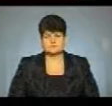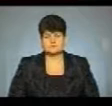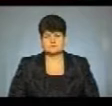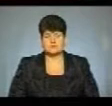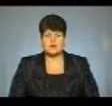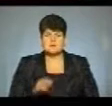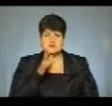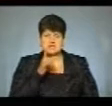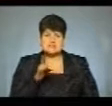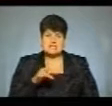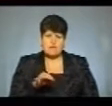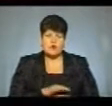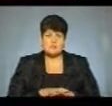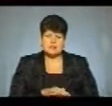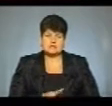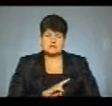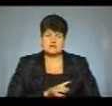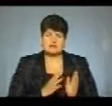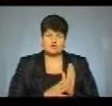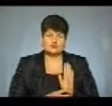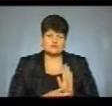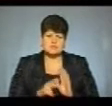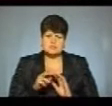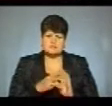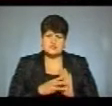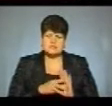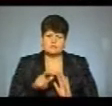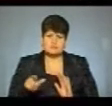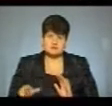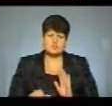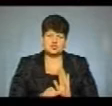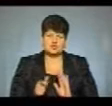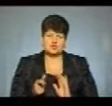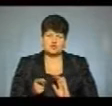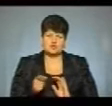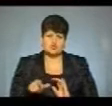час Євромайдану загинули 98 осіб, шестеро із Тернопільщини.